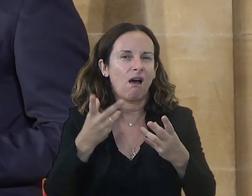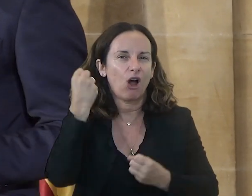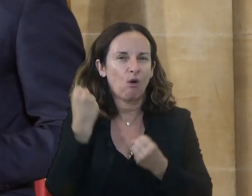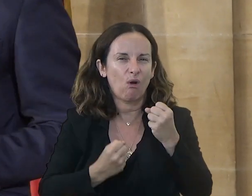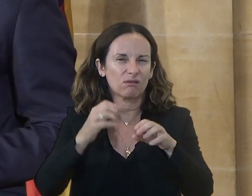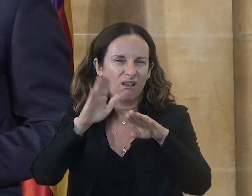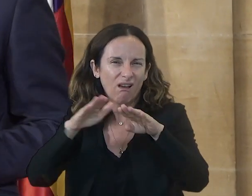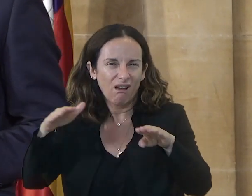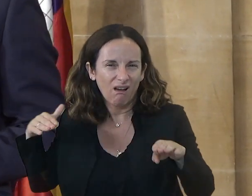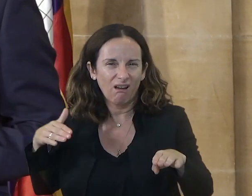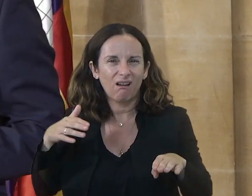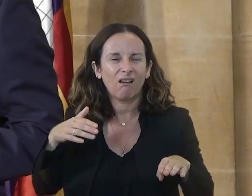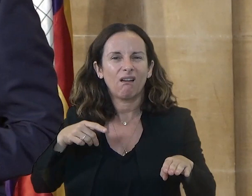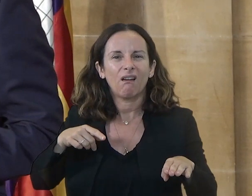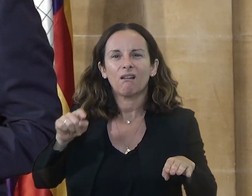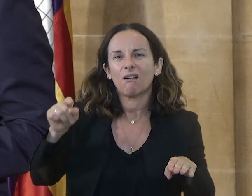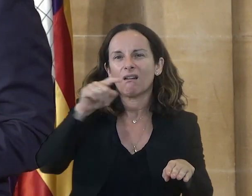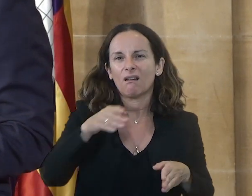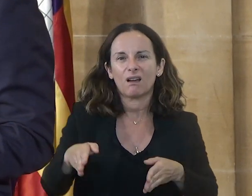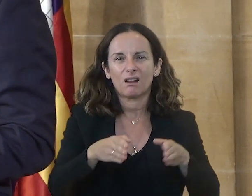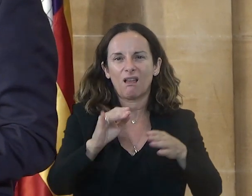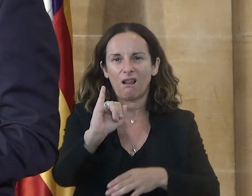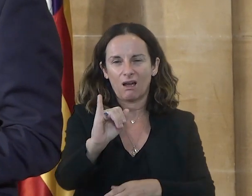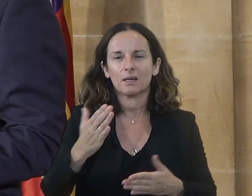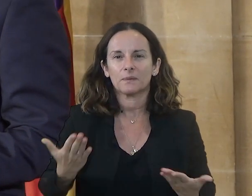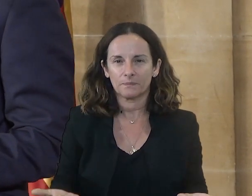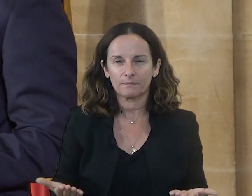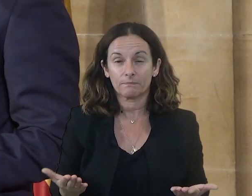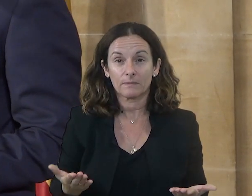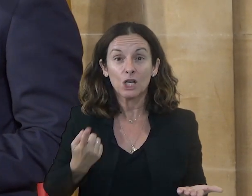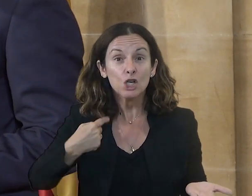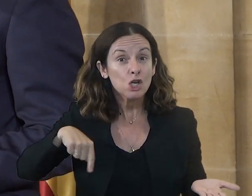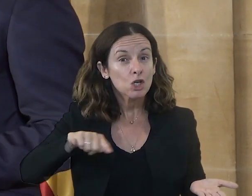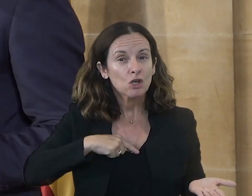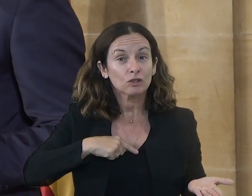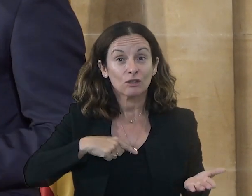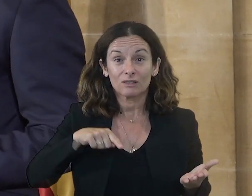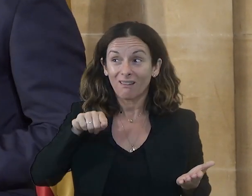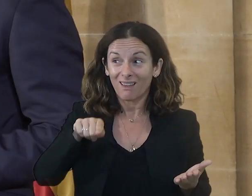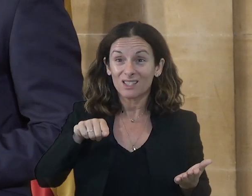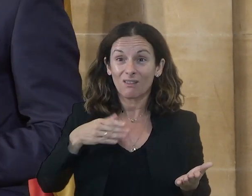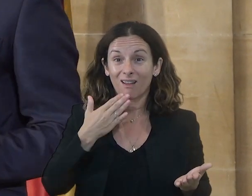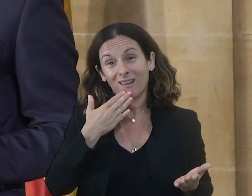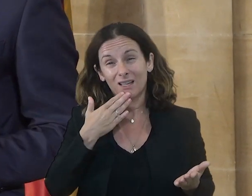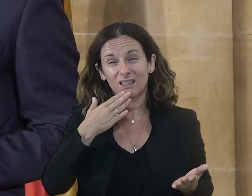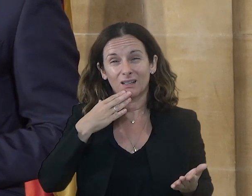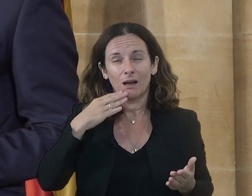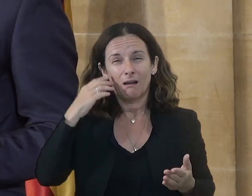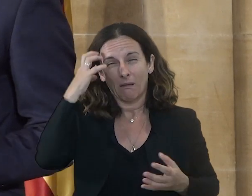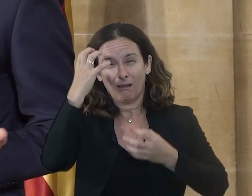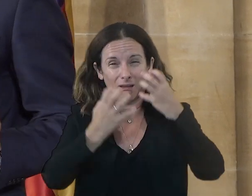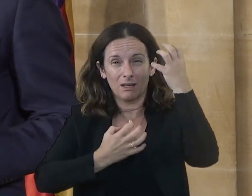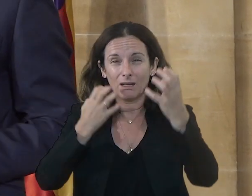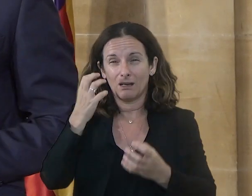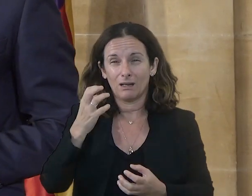i atrapats en els nombrosos embossos que sofrim a diari a la nostra illa. Nosaltres estem decidits en